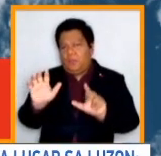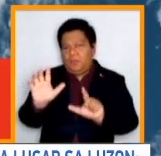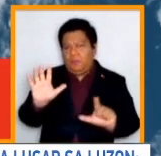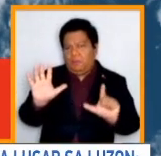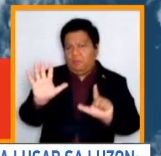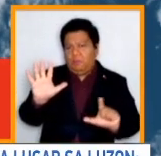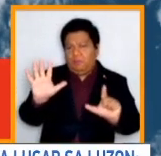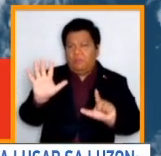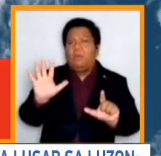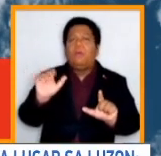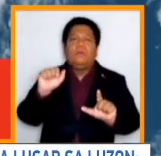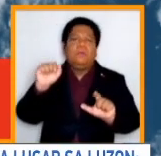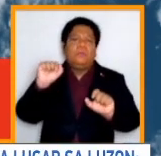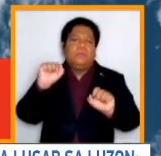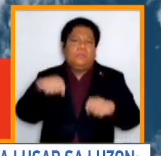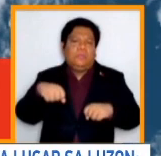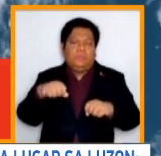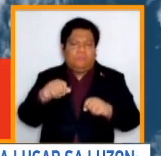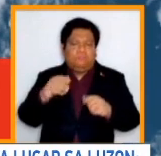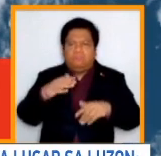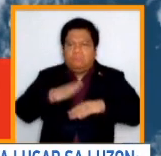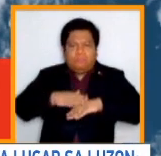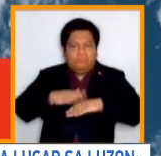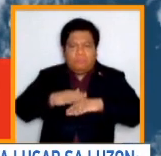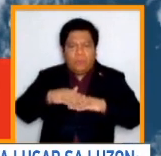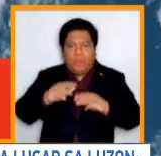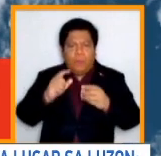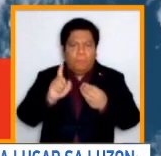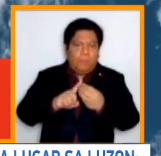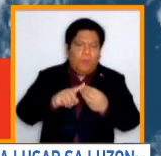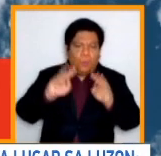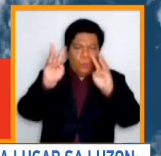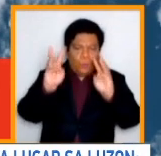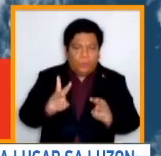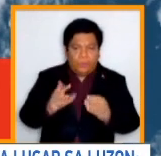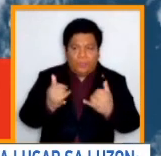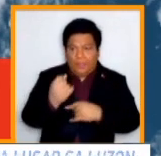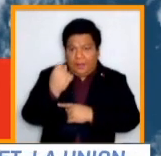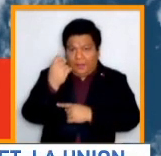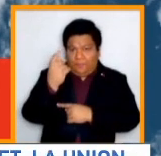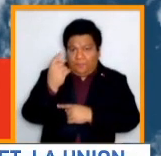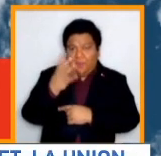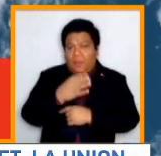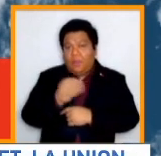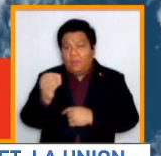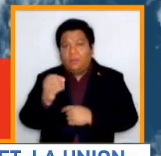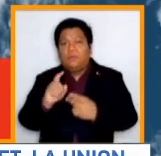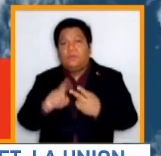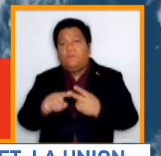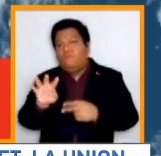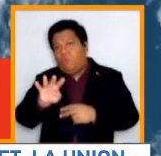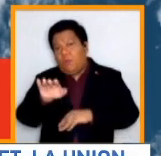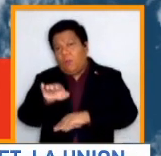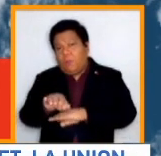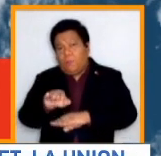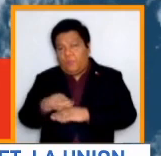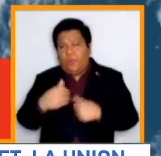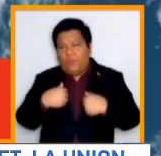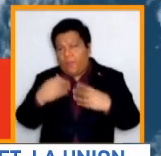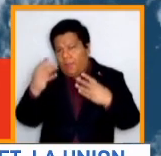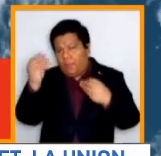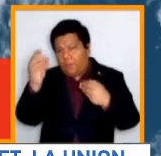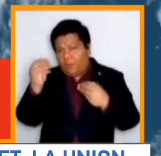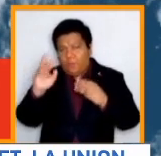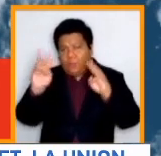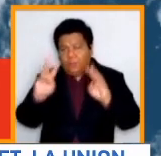posibleng weather advisory ngayong alas 11 ng umaga at sa public weather forecast naman natin mamaya alas 4 ng hapon. Makulimlim at medyo umaambun-ambun